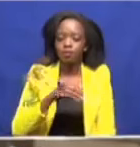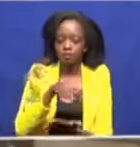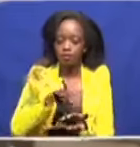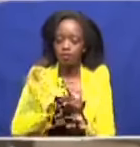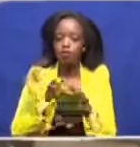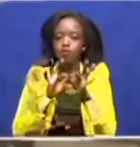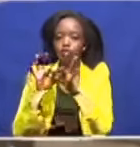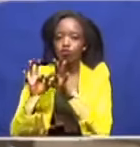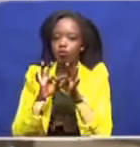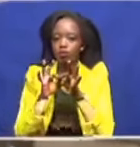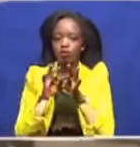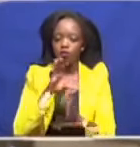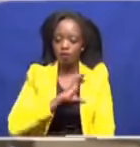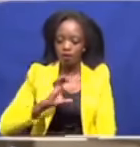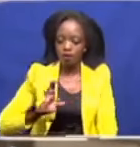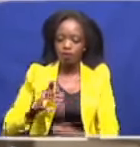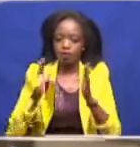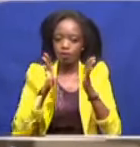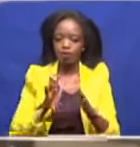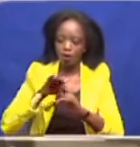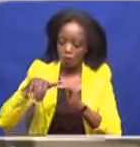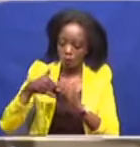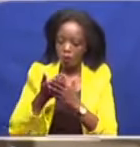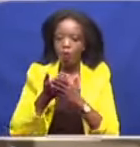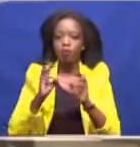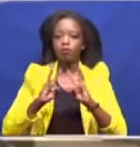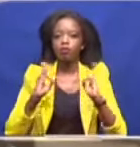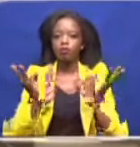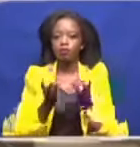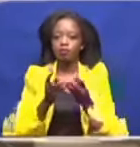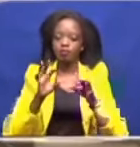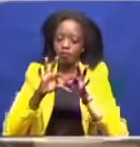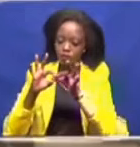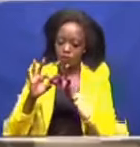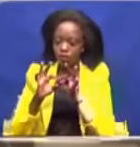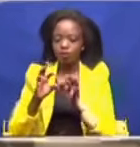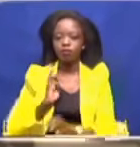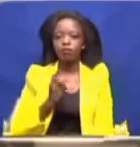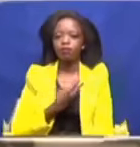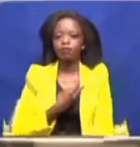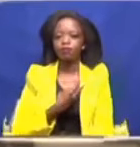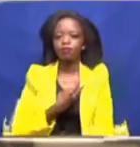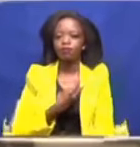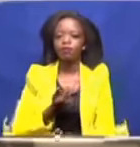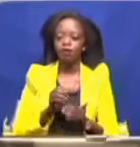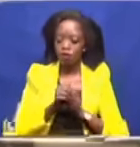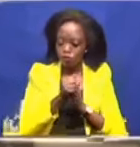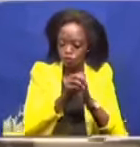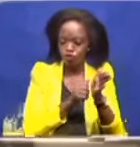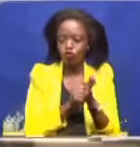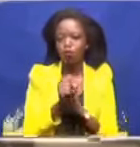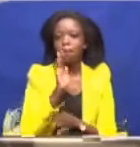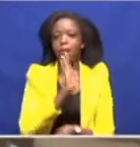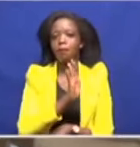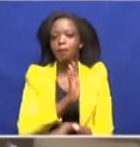wa Wakristo wote duniani. Utuunganishe sisi sote chini ya uongozi